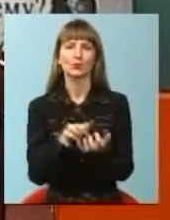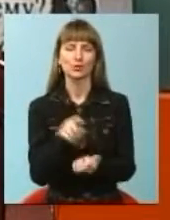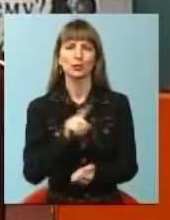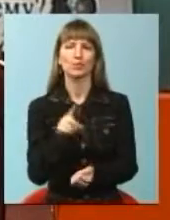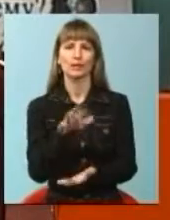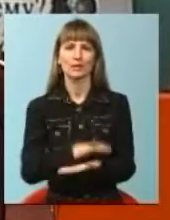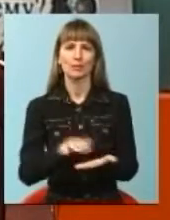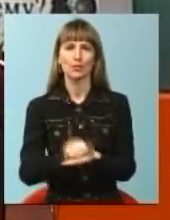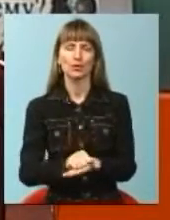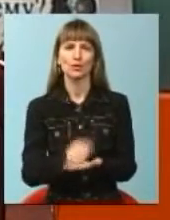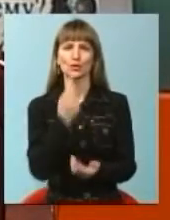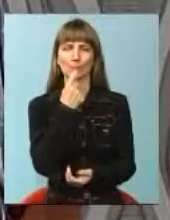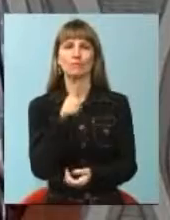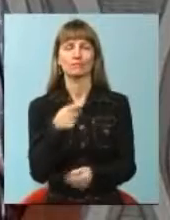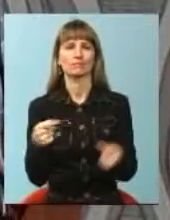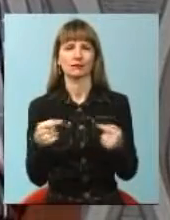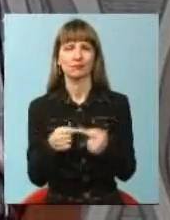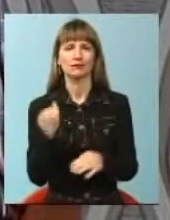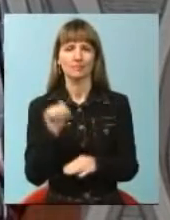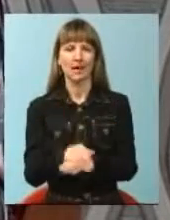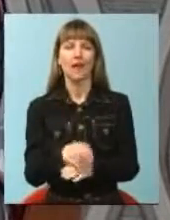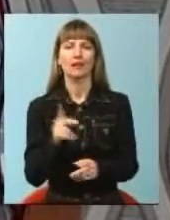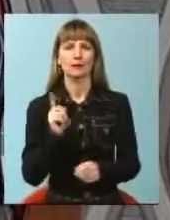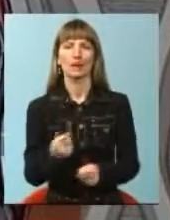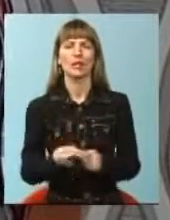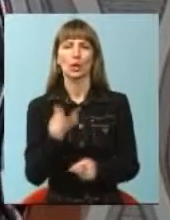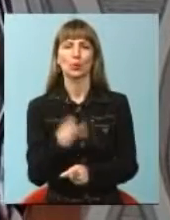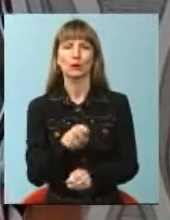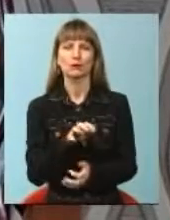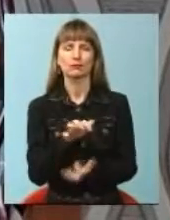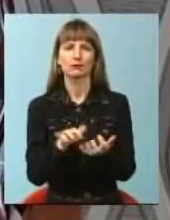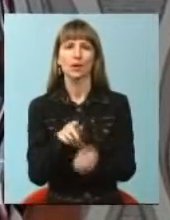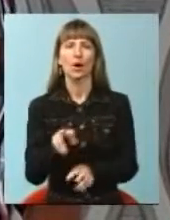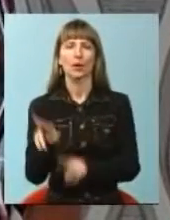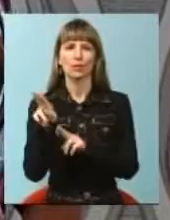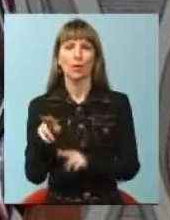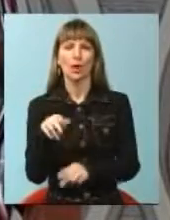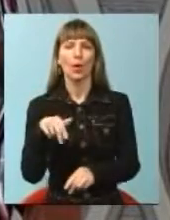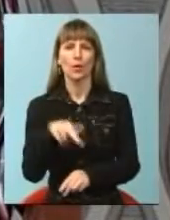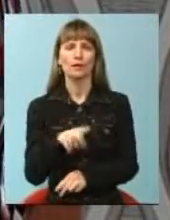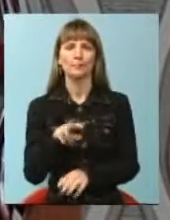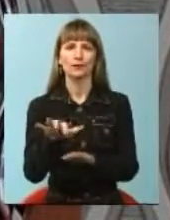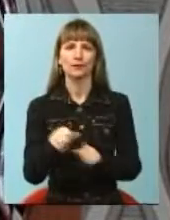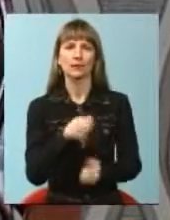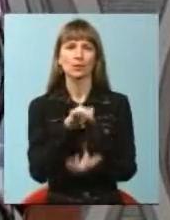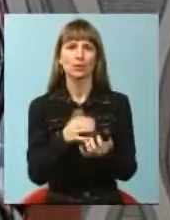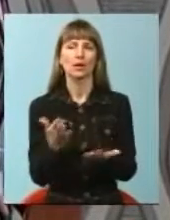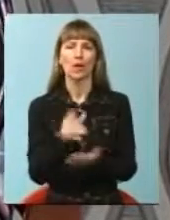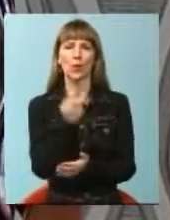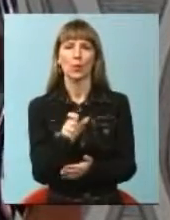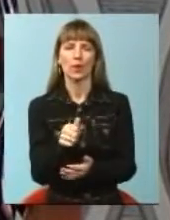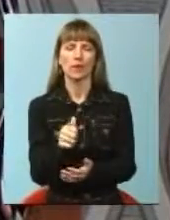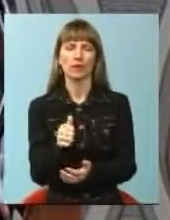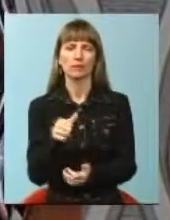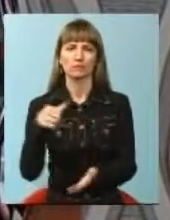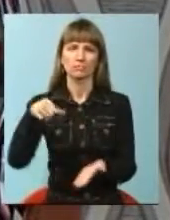що вони псують зуби. Ти майже вгадала. Насправді ці люди, мисливці за жуйками, вони ходять і віддирають ті жуйки, котрі люди наліпили, наприклад,